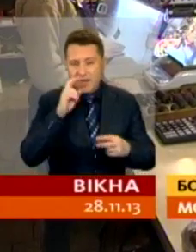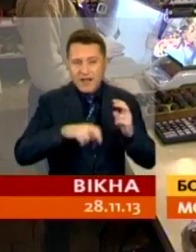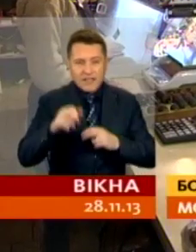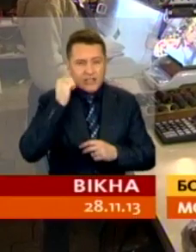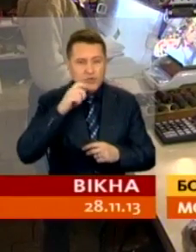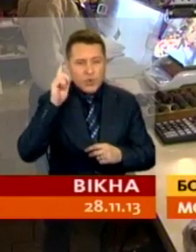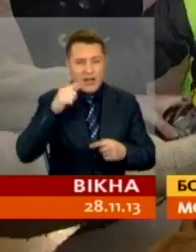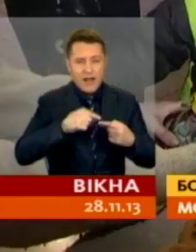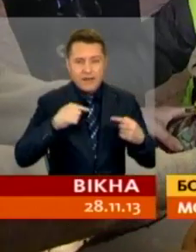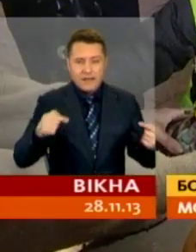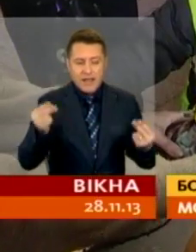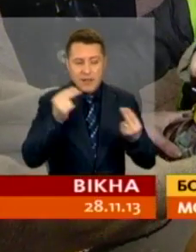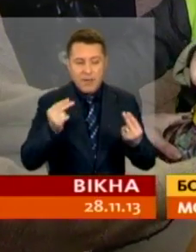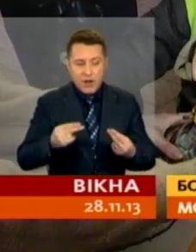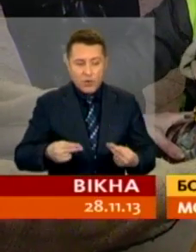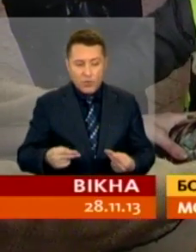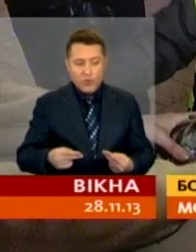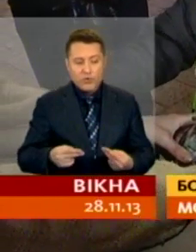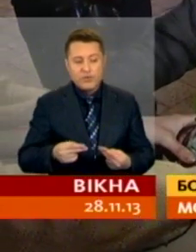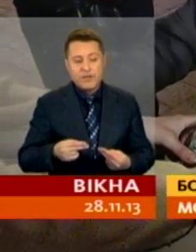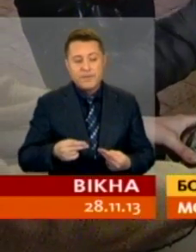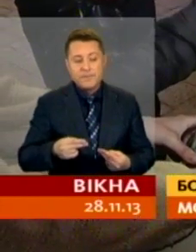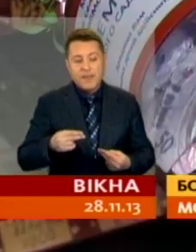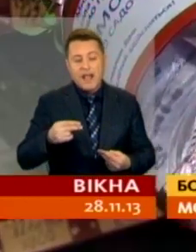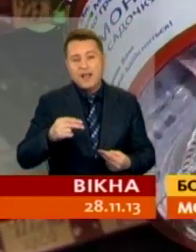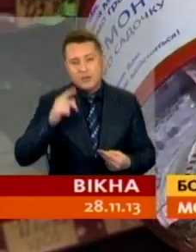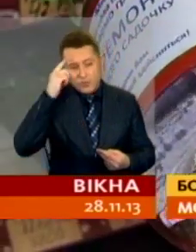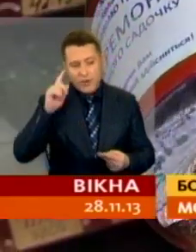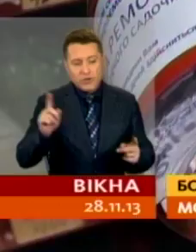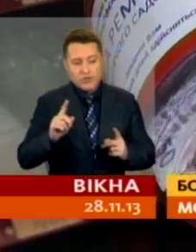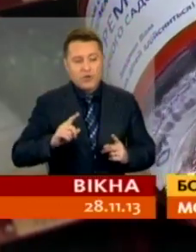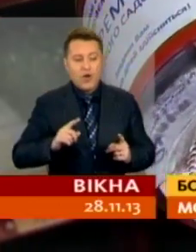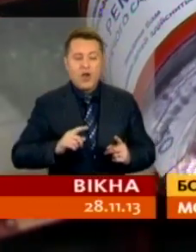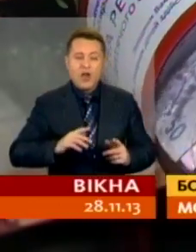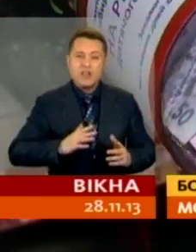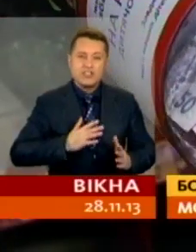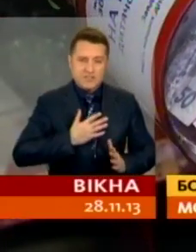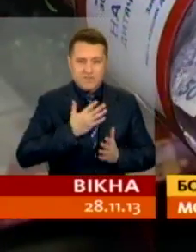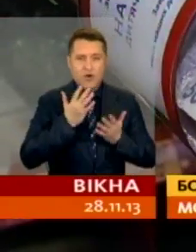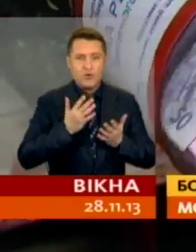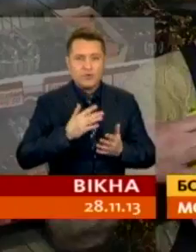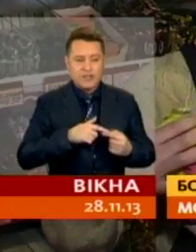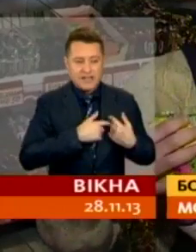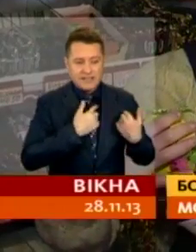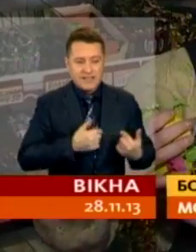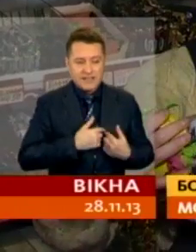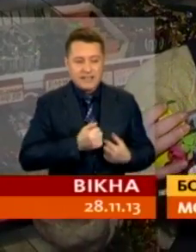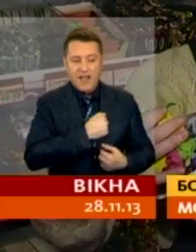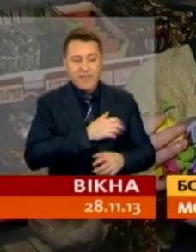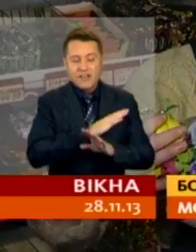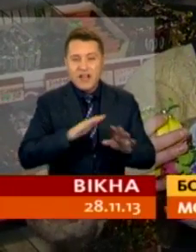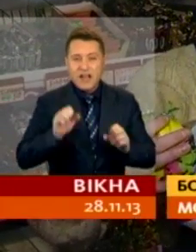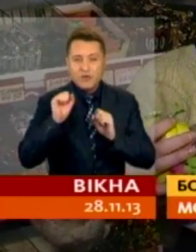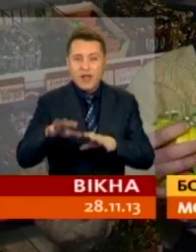ще малюють. Ось такі банки вірять, зворушать серця будь-кого. Це ми зібрали за один день. Не жаліють, дають. Є